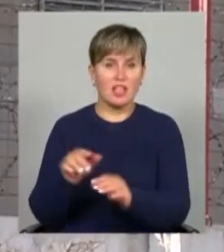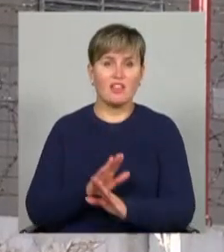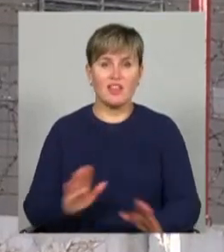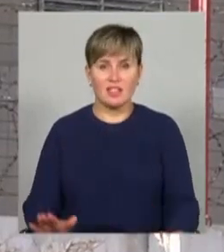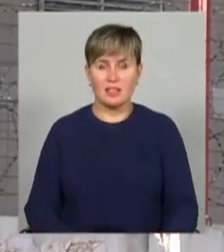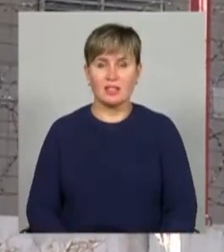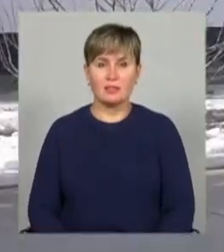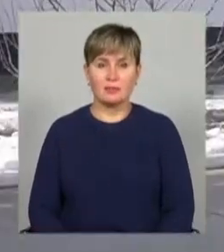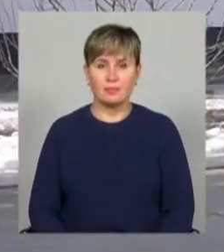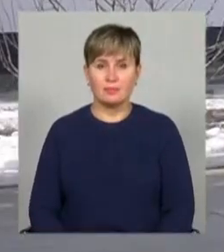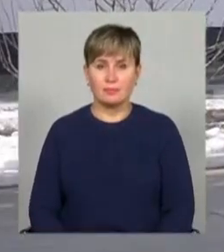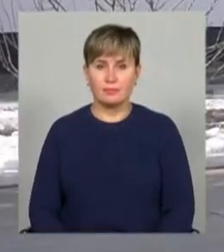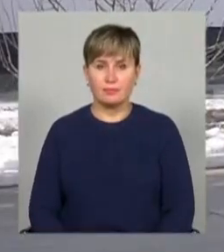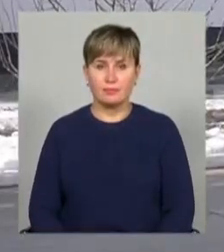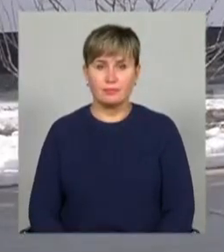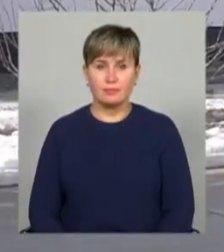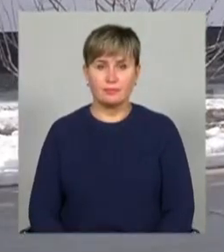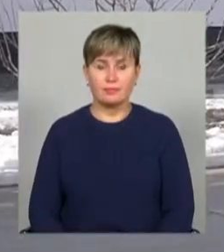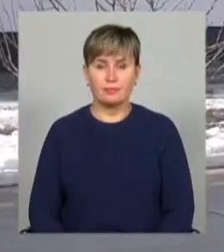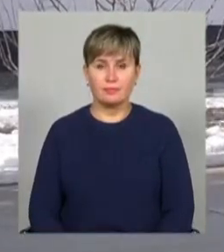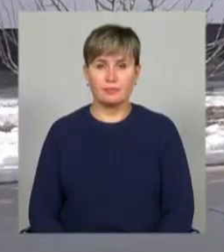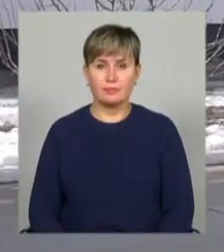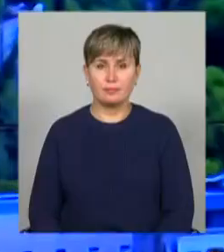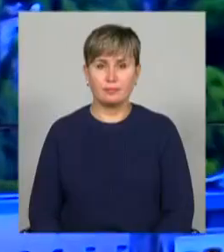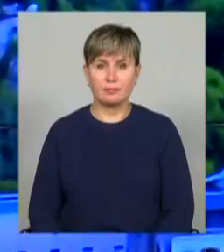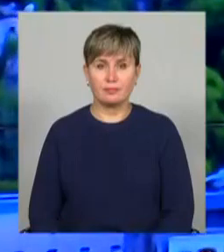Дамир Анитов, Арсен Сандыбаев, телеканал Алматы.